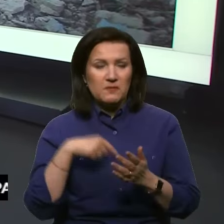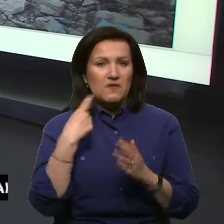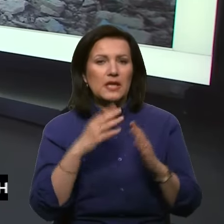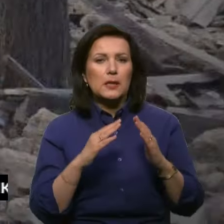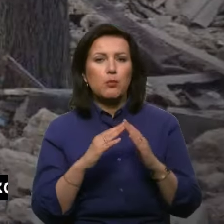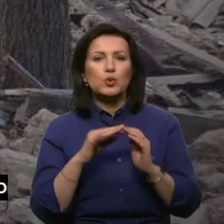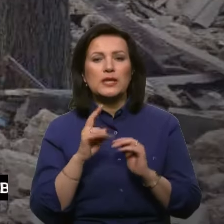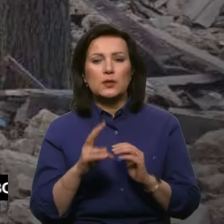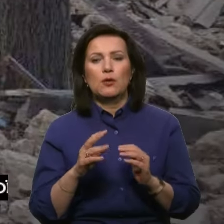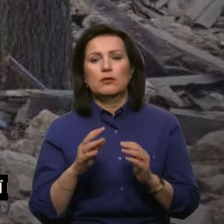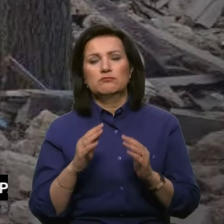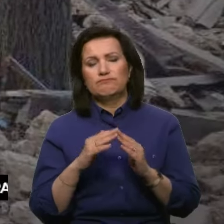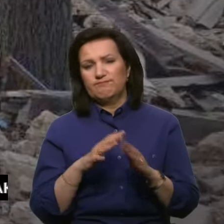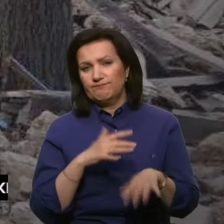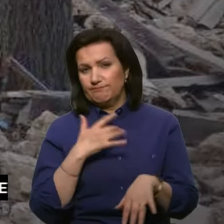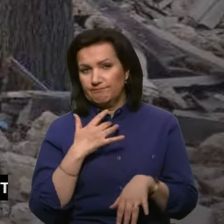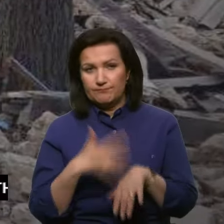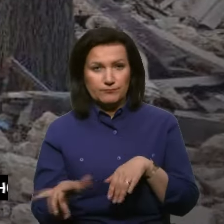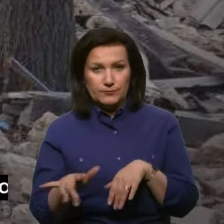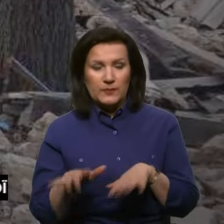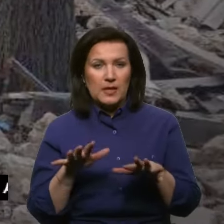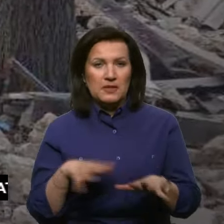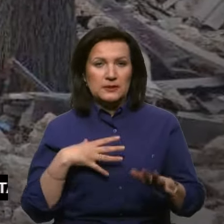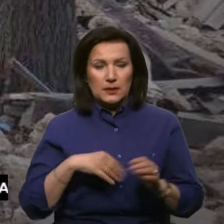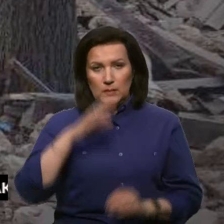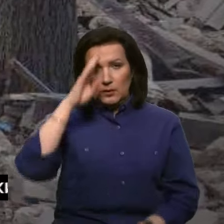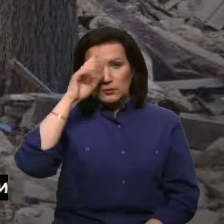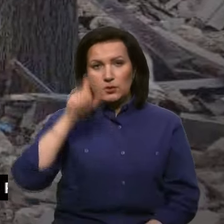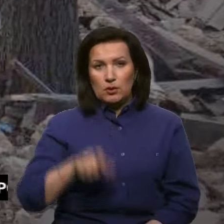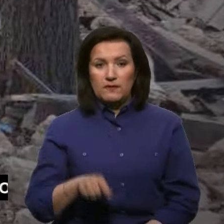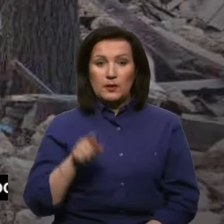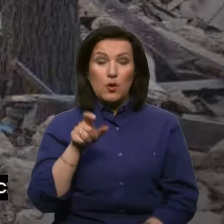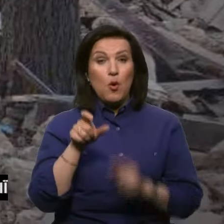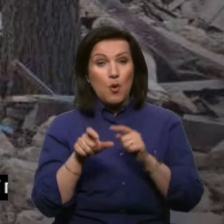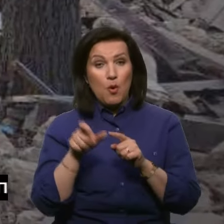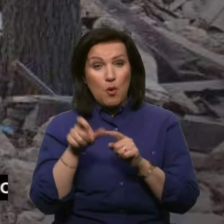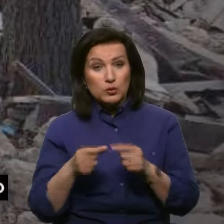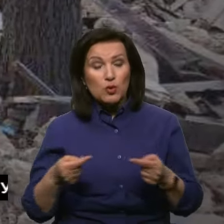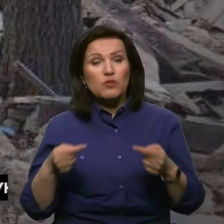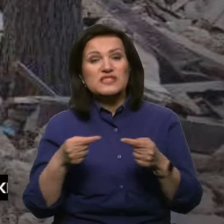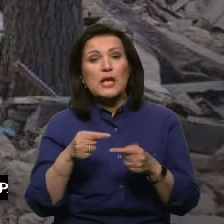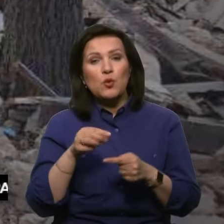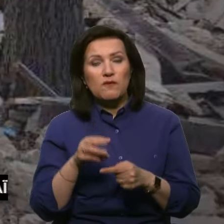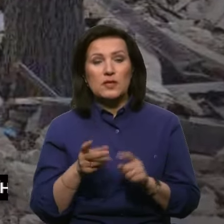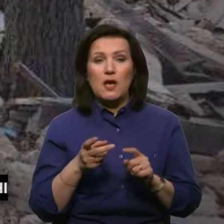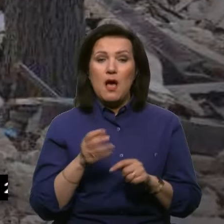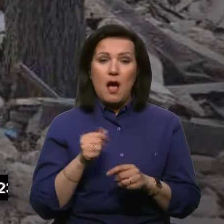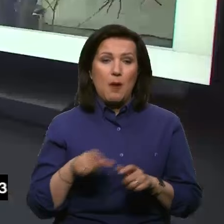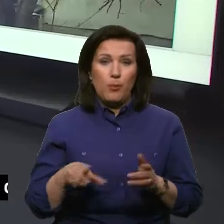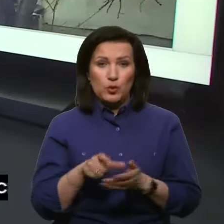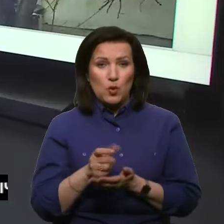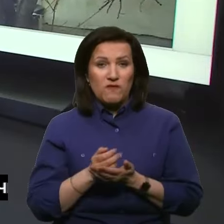приватний будинок. Оселю зруйновано вщент. На місці загинув чоловік. Його особу встановлюють. Дорогою до лікарні померла жінка.